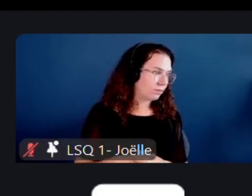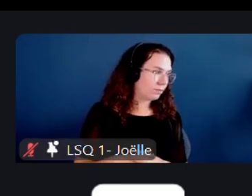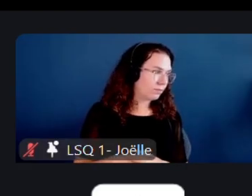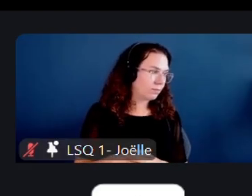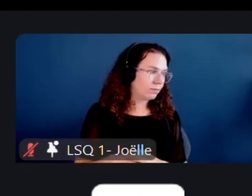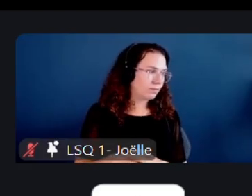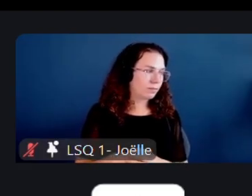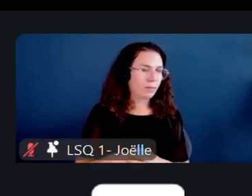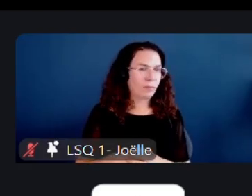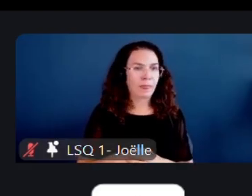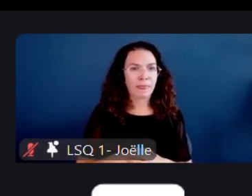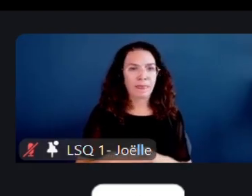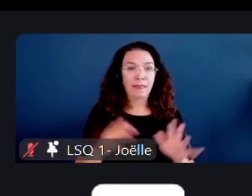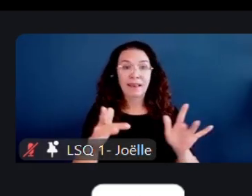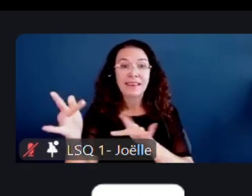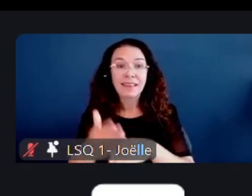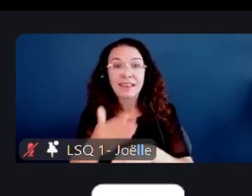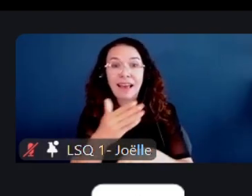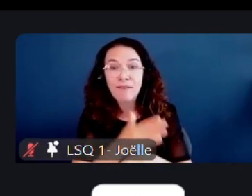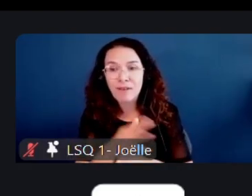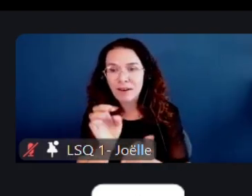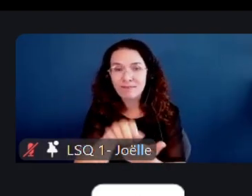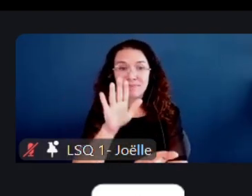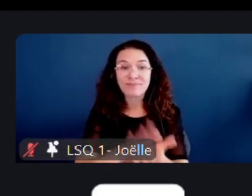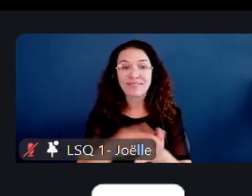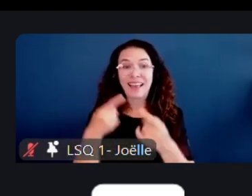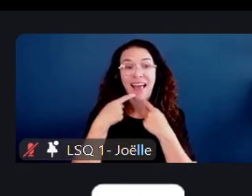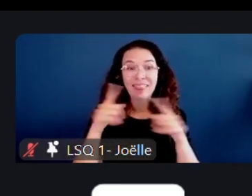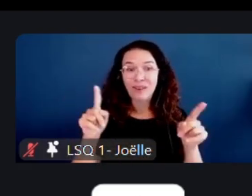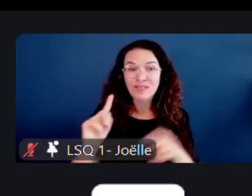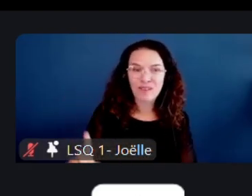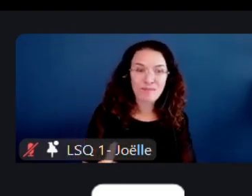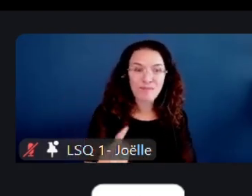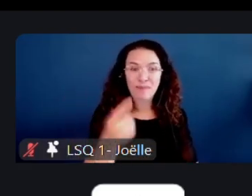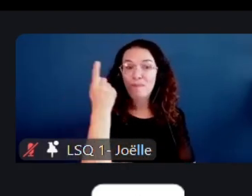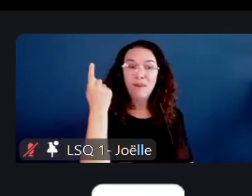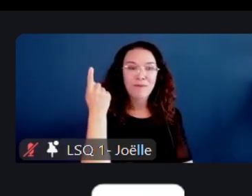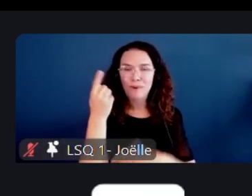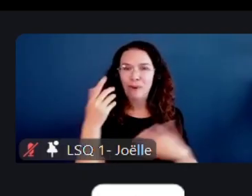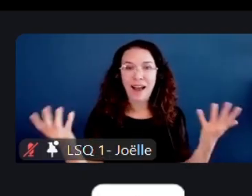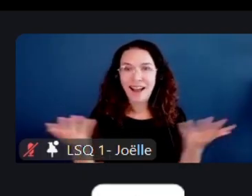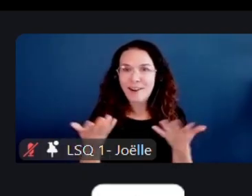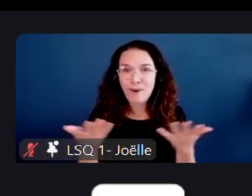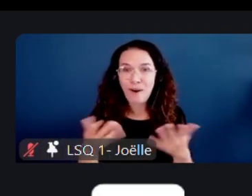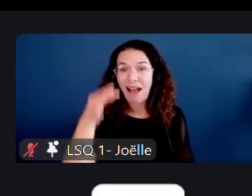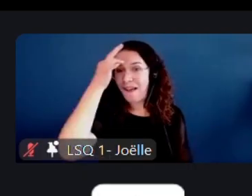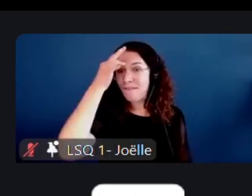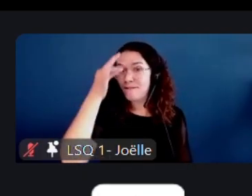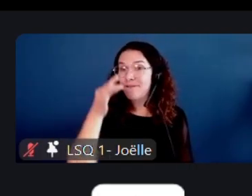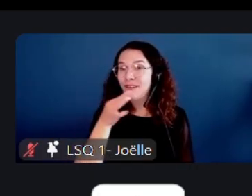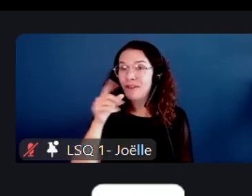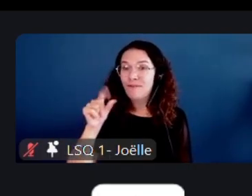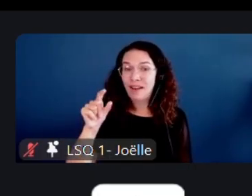Et avant que vous quittiez, on veut aussi vous annoncer pour la première fois qu'en